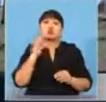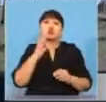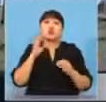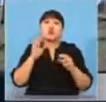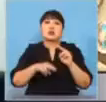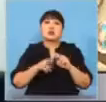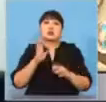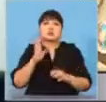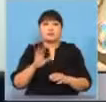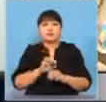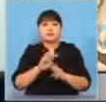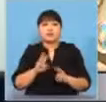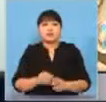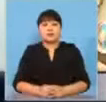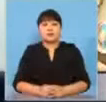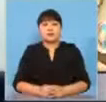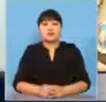нысандары салынады.